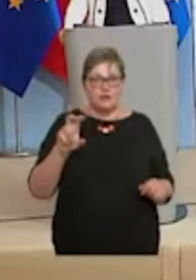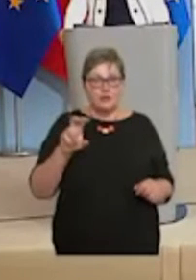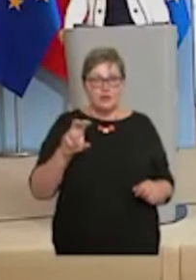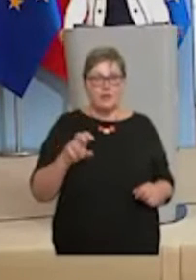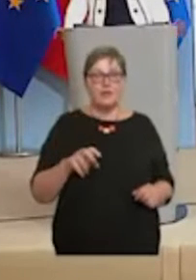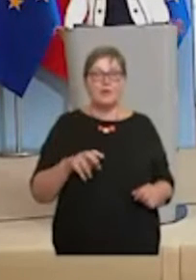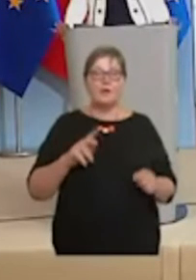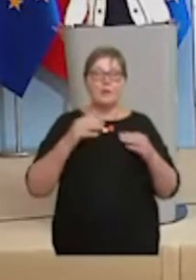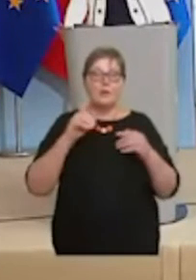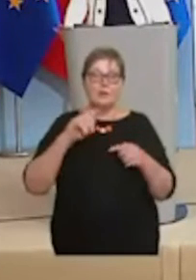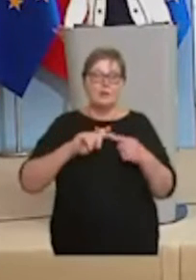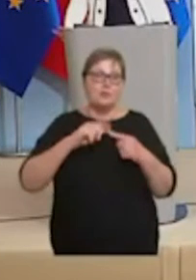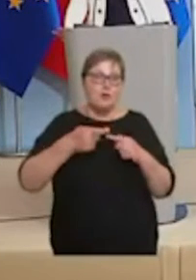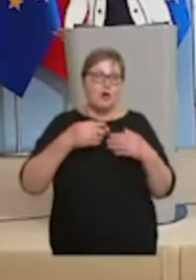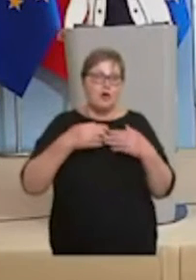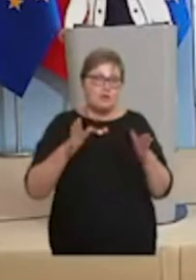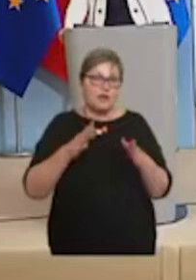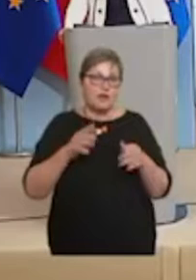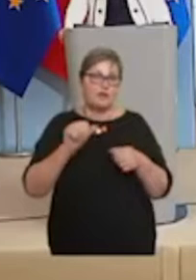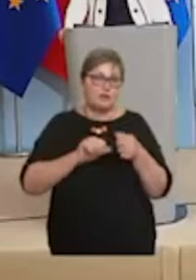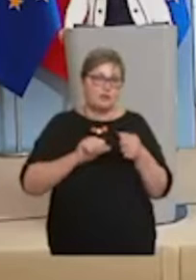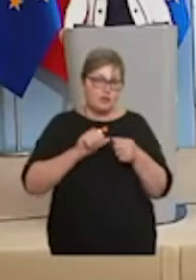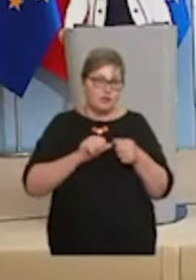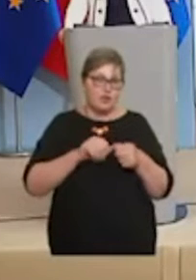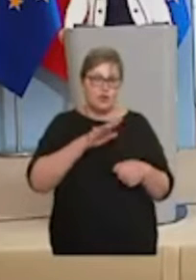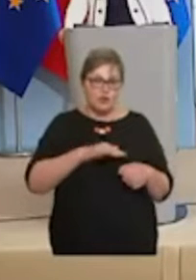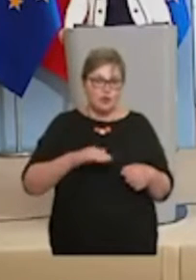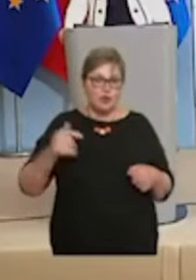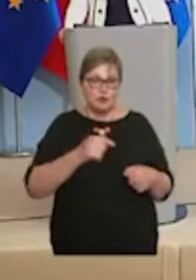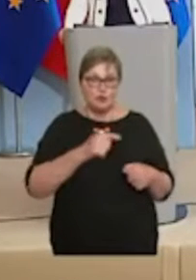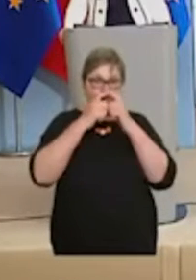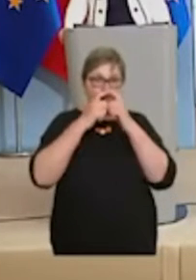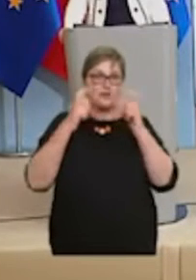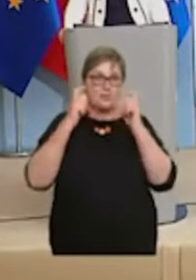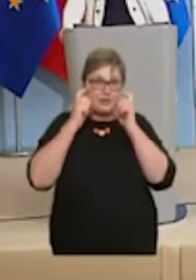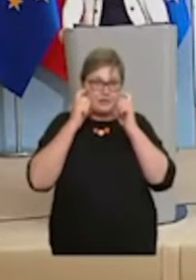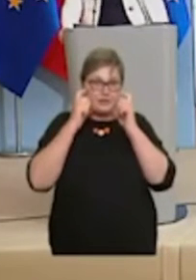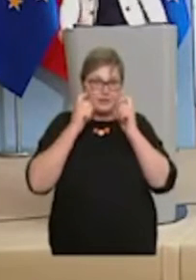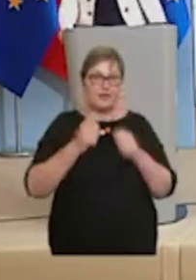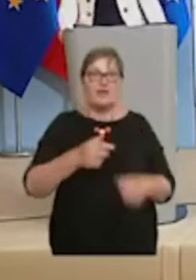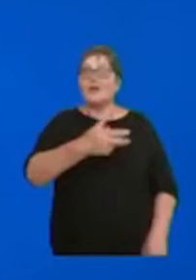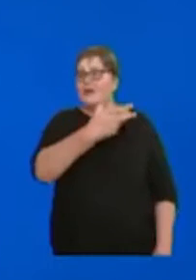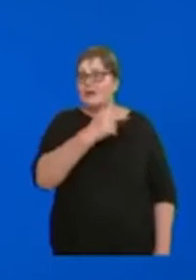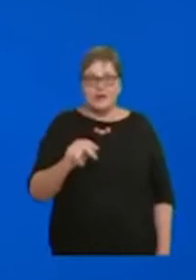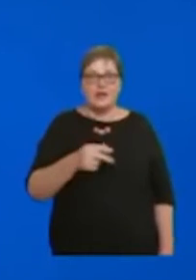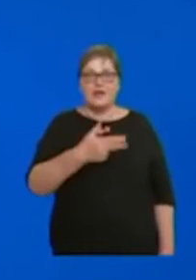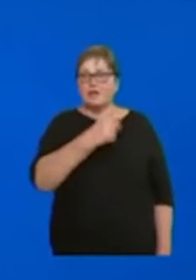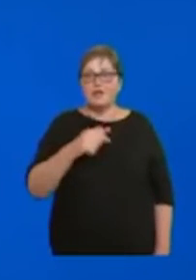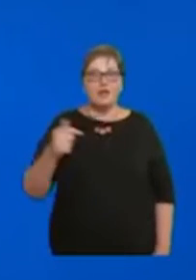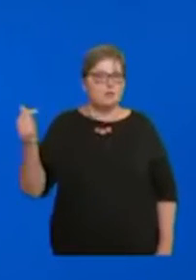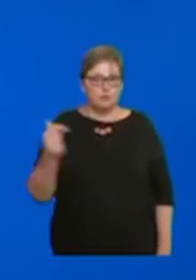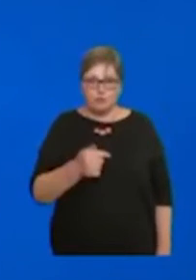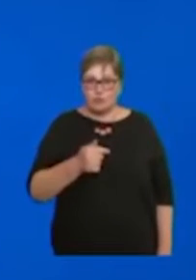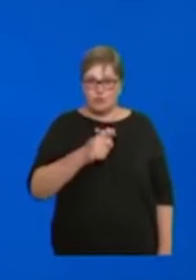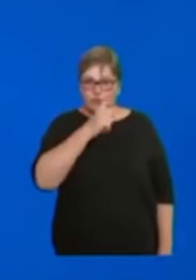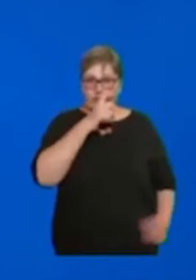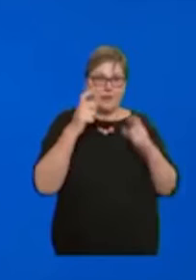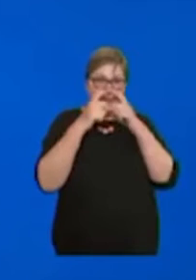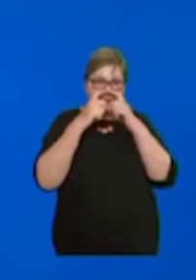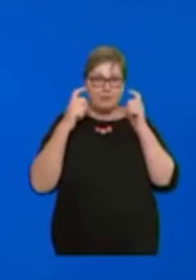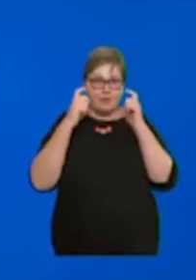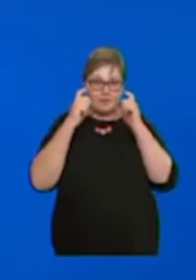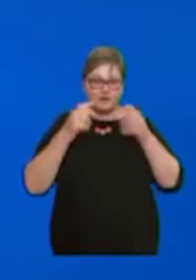nosić w nich maseczki oraz co z zachowaniem dystansu w żłobkach i przedszkolach? Nie będą musiały nosić maseczek.